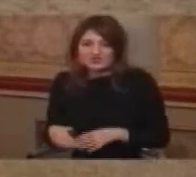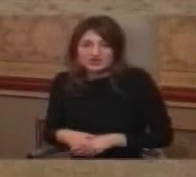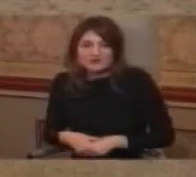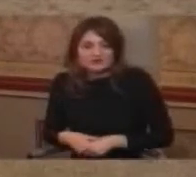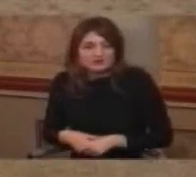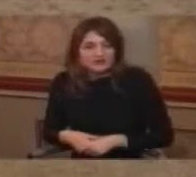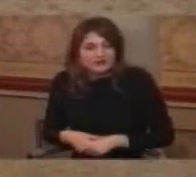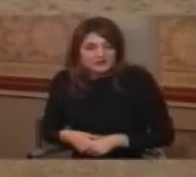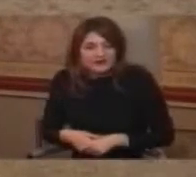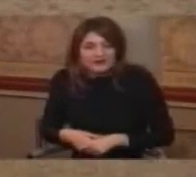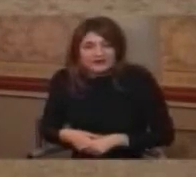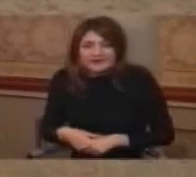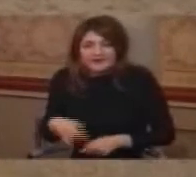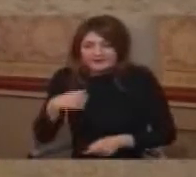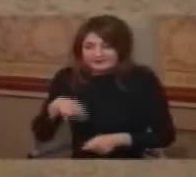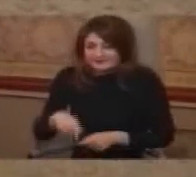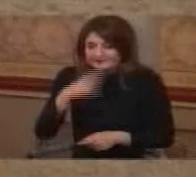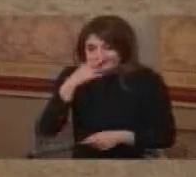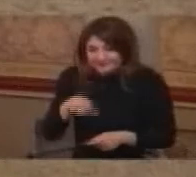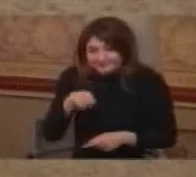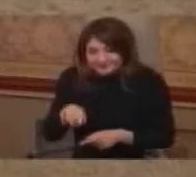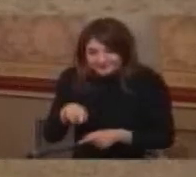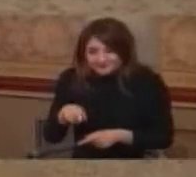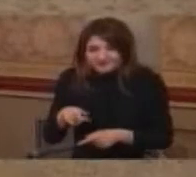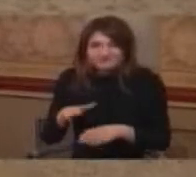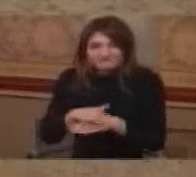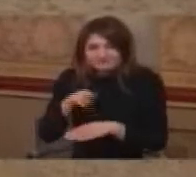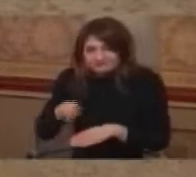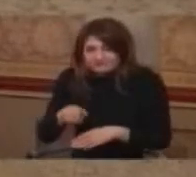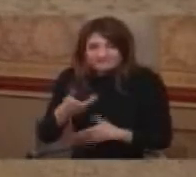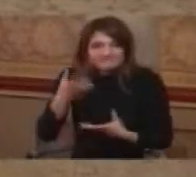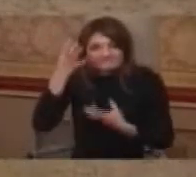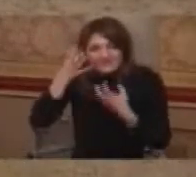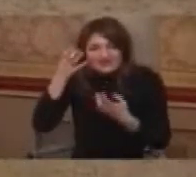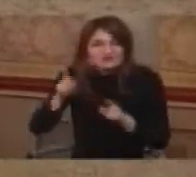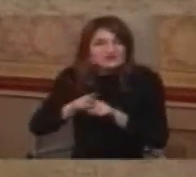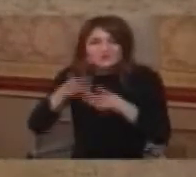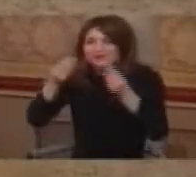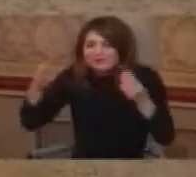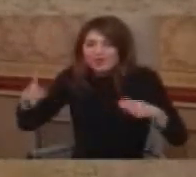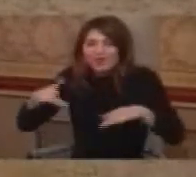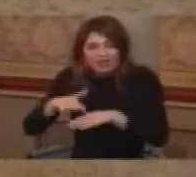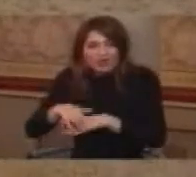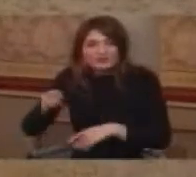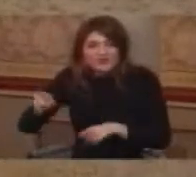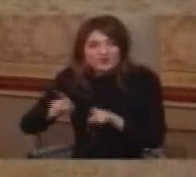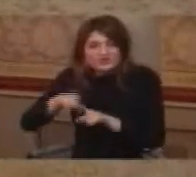I dijelim taj osjećaj i to razmišljanje sa mnogim ljudima s kojima sam